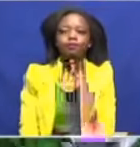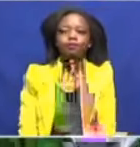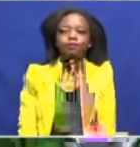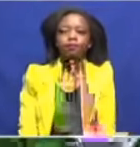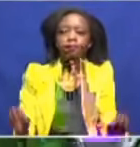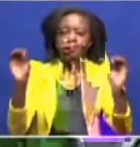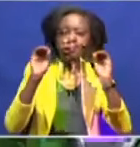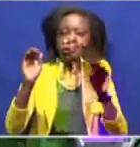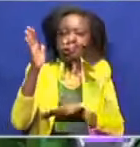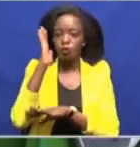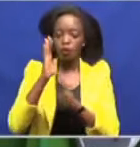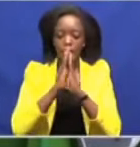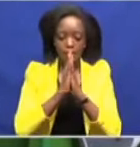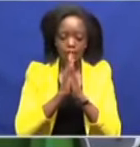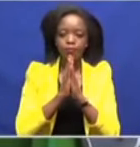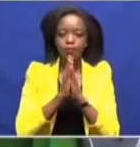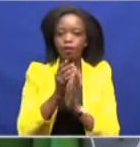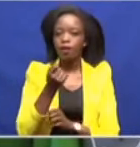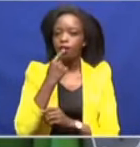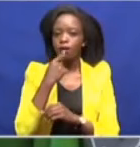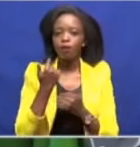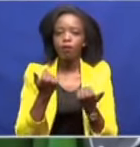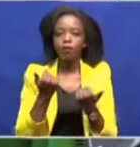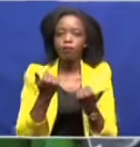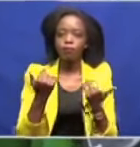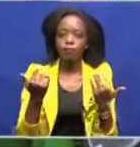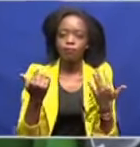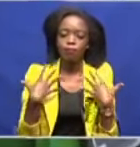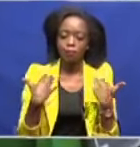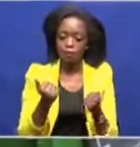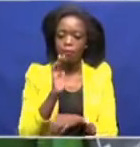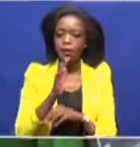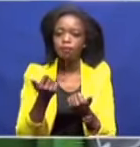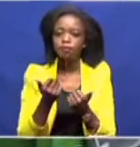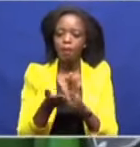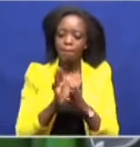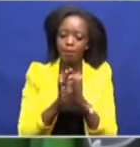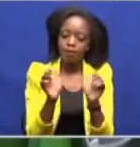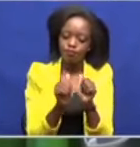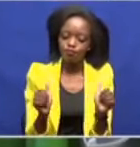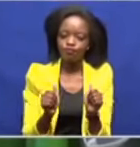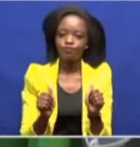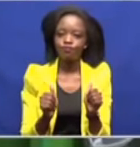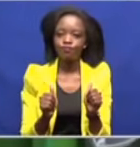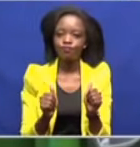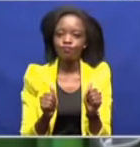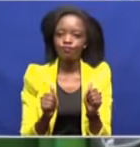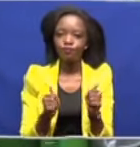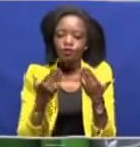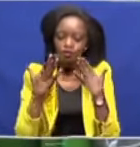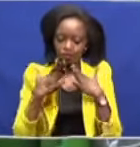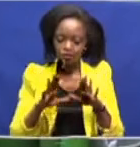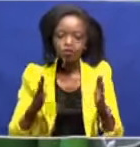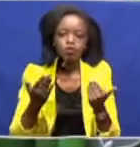Ee Bwana, tunakuomba dawa ya rehema yako ituponye kabisa, utukamilishe kwa